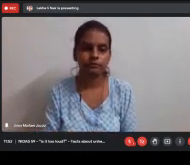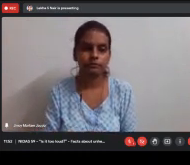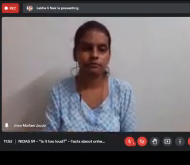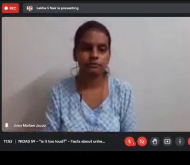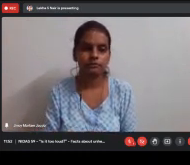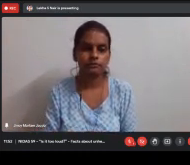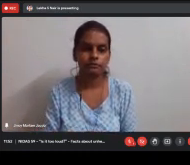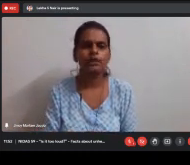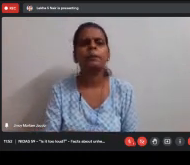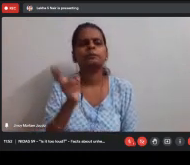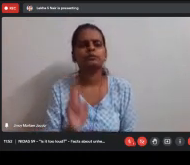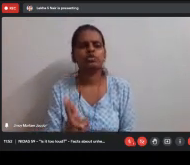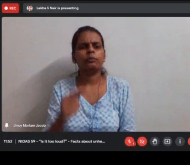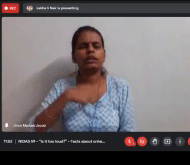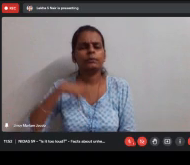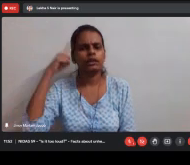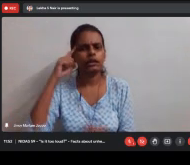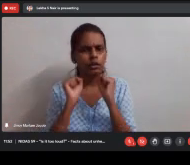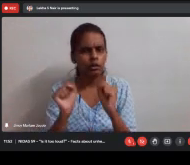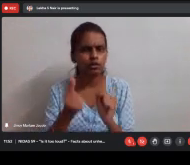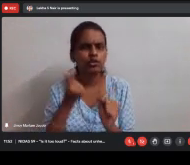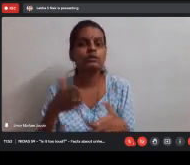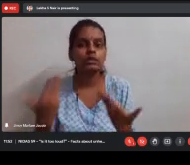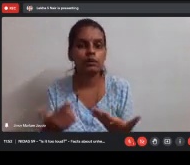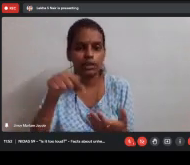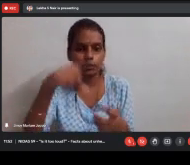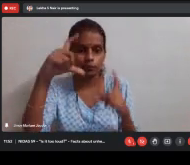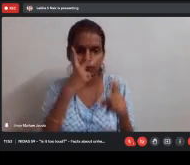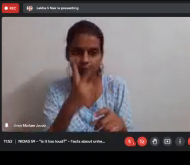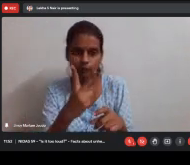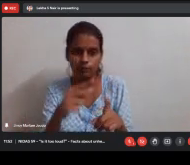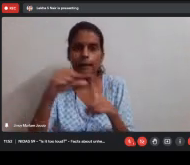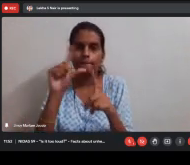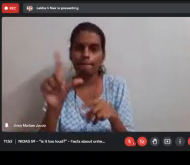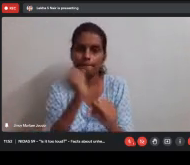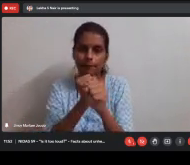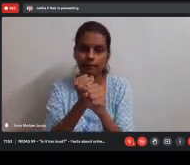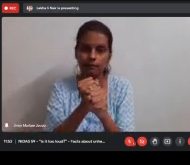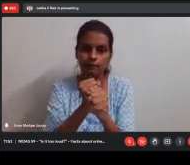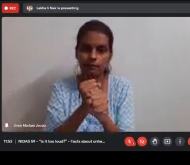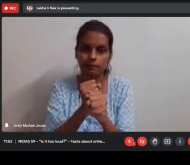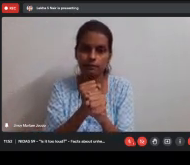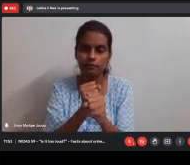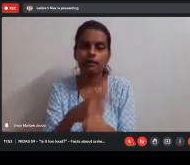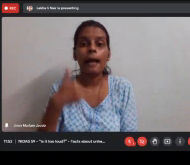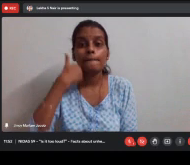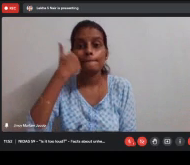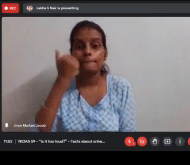ഇത് വേരിയസ് വെറൈറ്റീസിലുള്ള സാധനങ്ങളാണ്. അപ്പോൾ അതിന് ഓരോന്നിനും ഓരോ പർപ്പസ് ഉണ്ട് യൂസ്